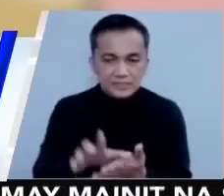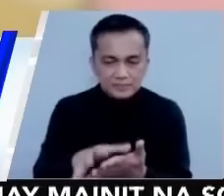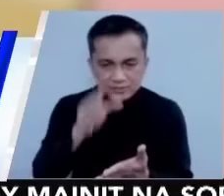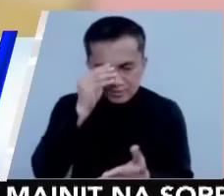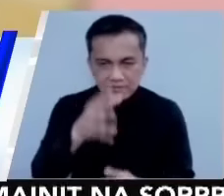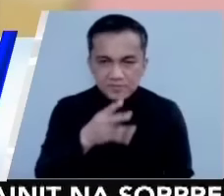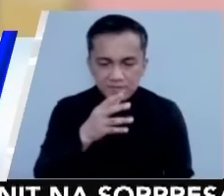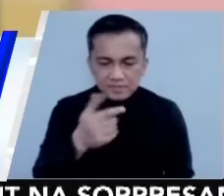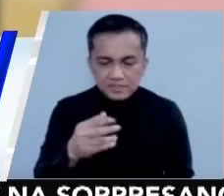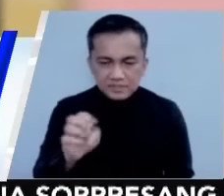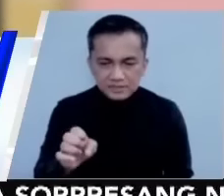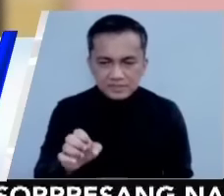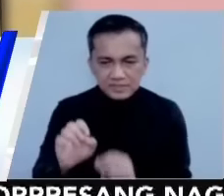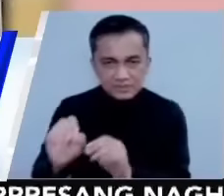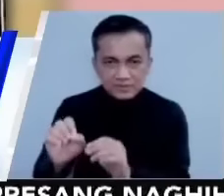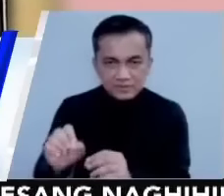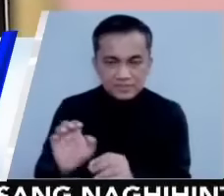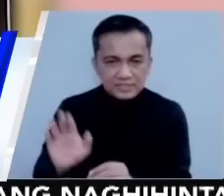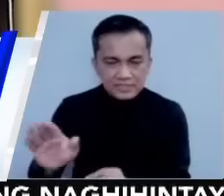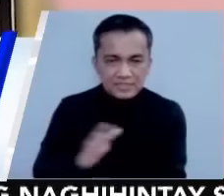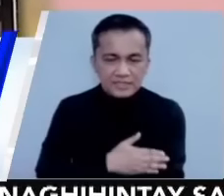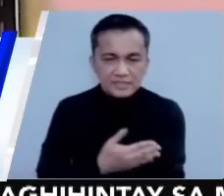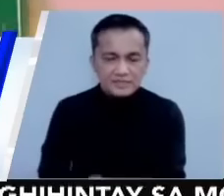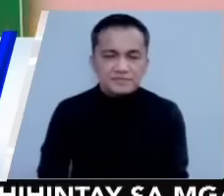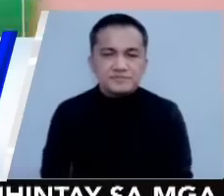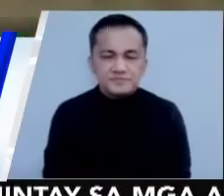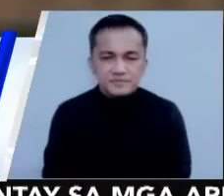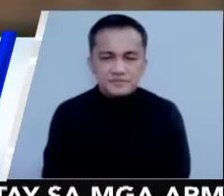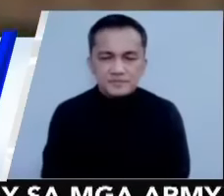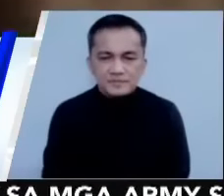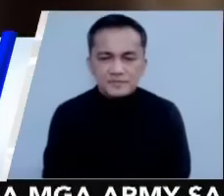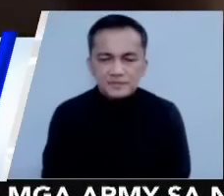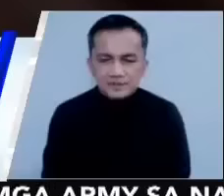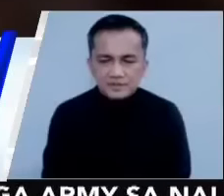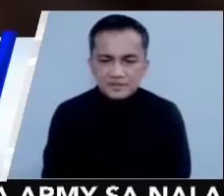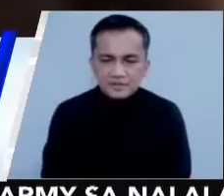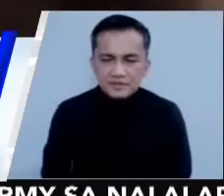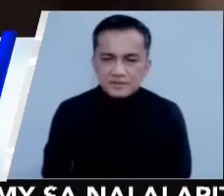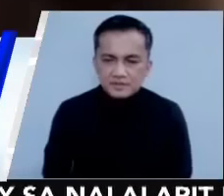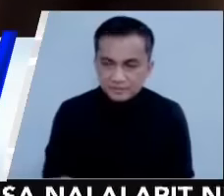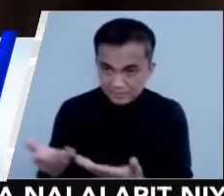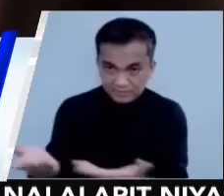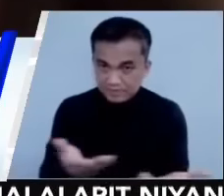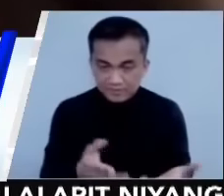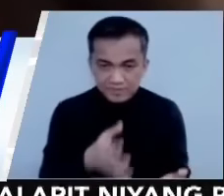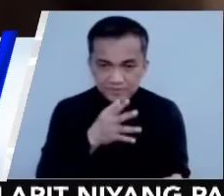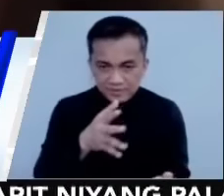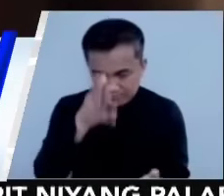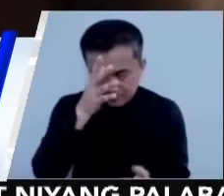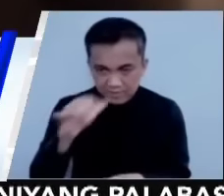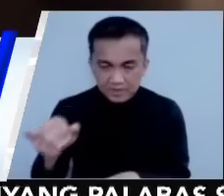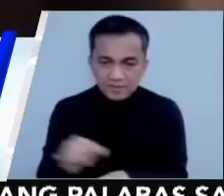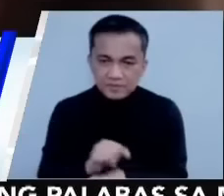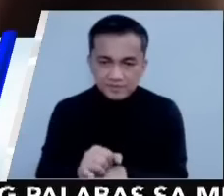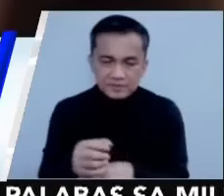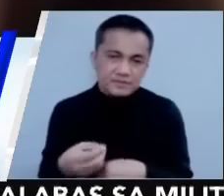na itinuro ng kanyang anak. As a parent, magbigay tayo ng effort sa mga bata.